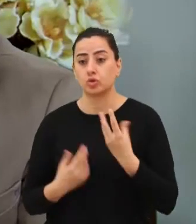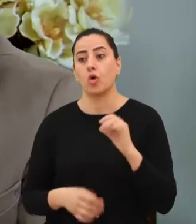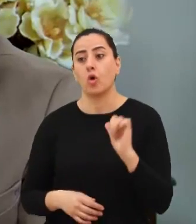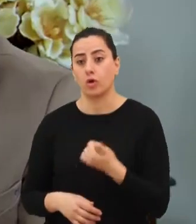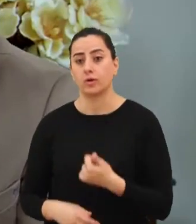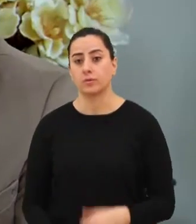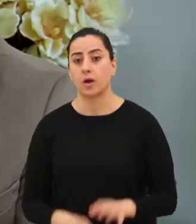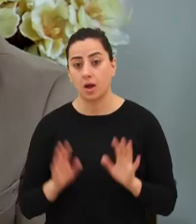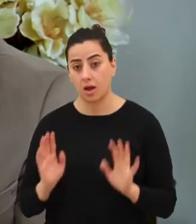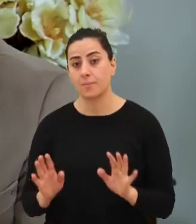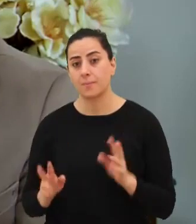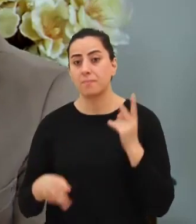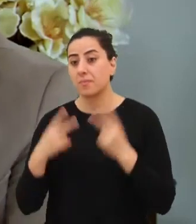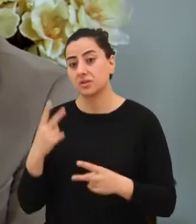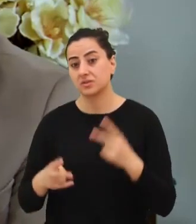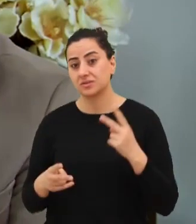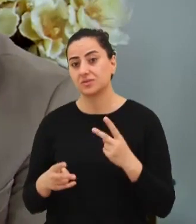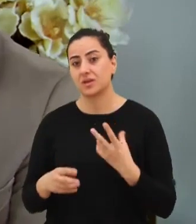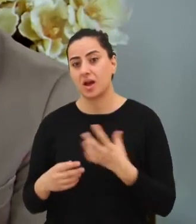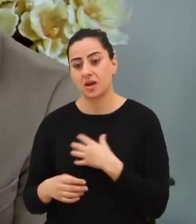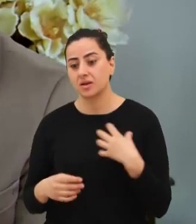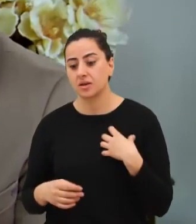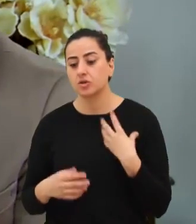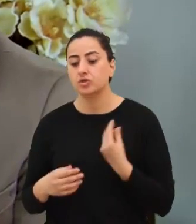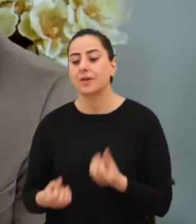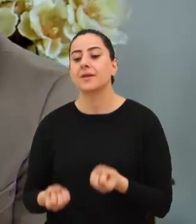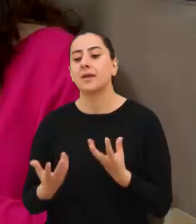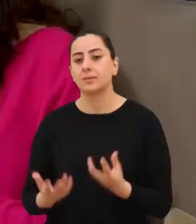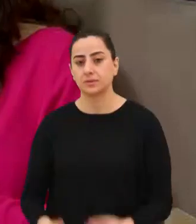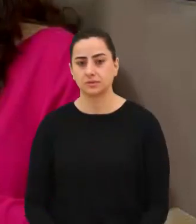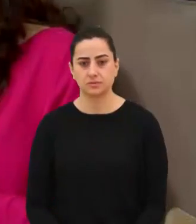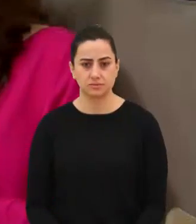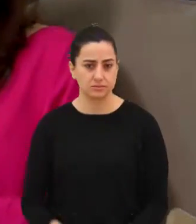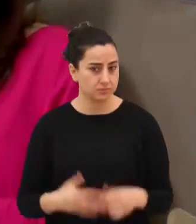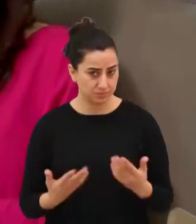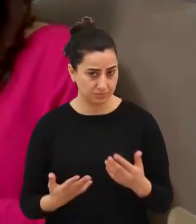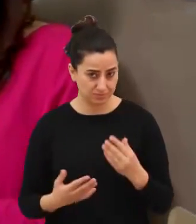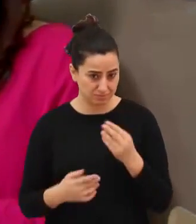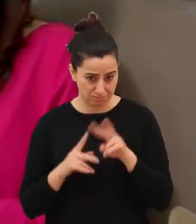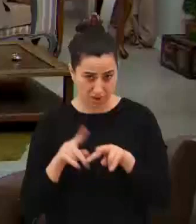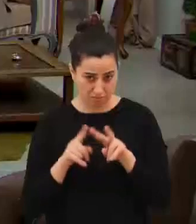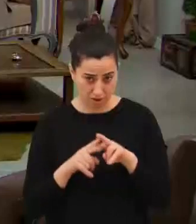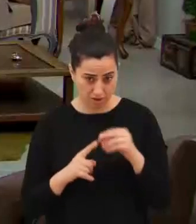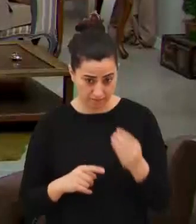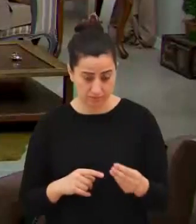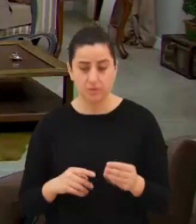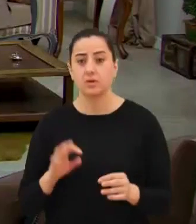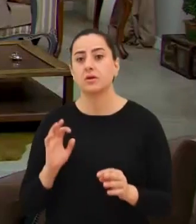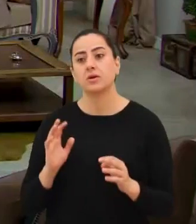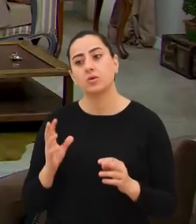şeylerden biridir. Ama bazen olur ki ana sütü körpe için yeterli olmur. Peki o zaman mama mı vereceğiz? Hele